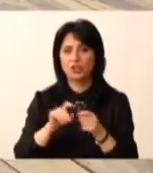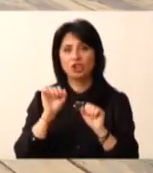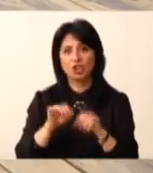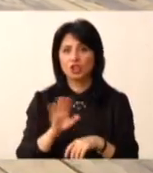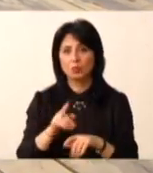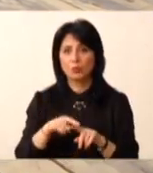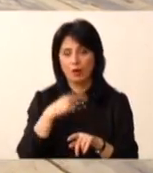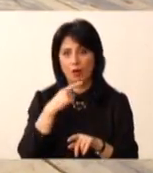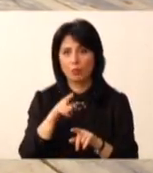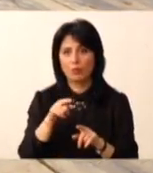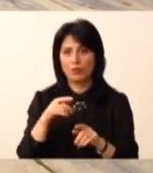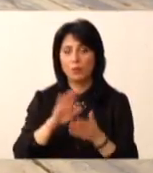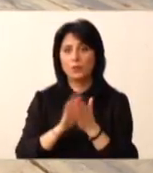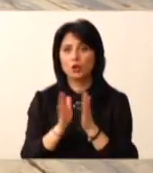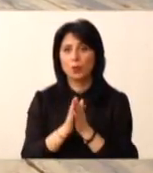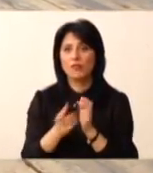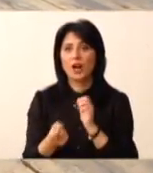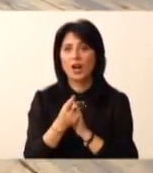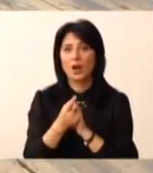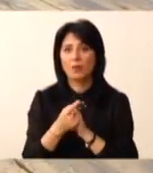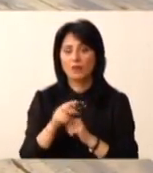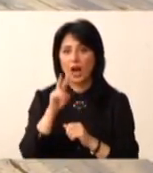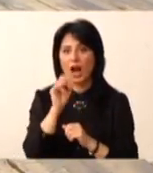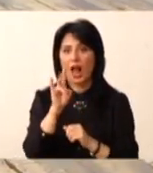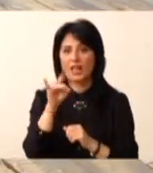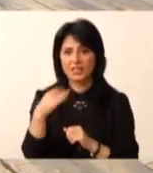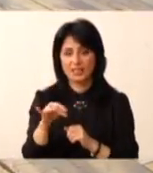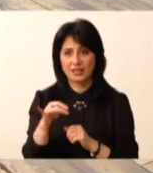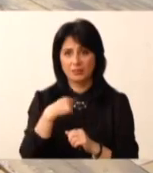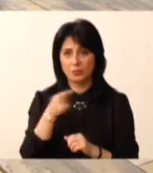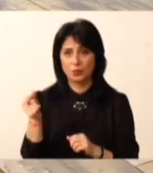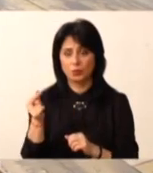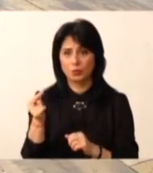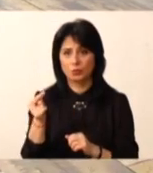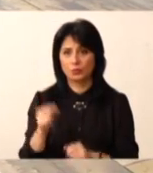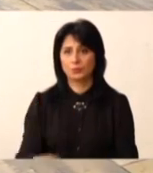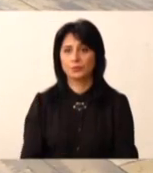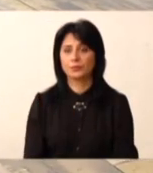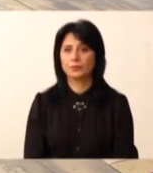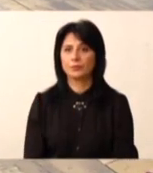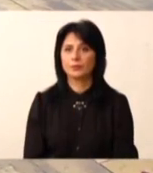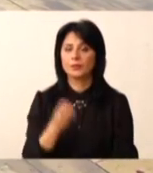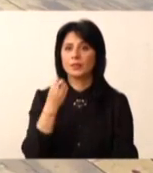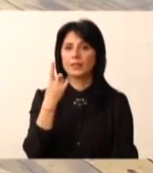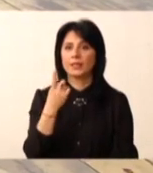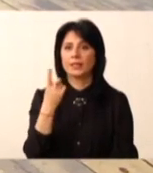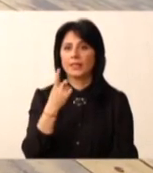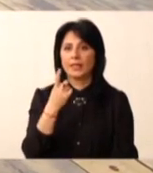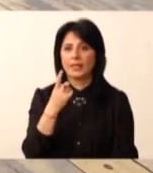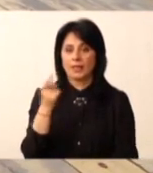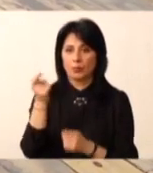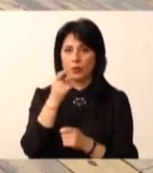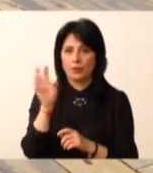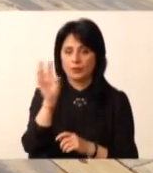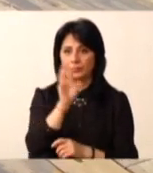არა ეს გულისხმობდეს, რომ მდგომარეობა გამოწვეულია კალციუმის დანაკარგით? მოდით კიდევ ერთი მულაჟი